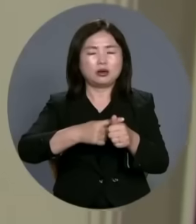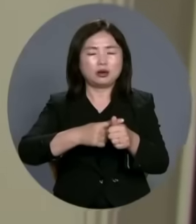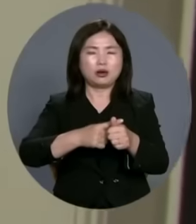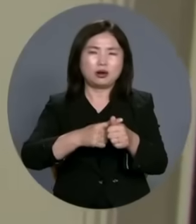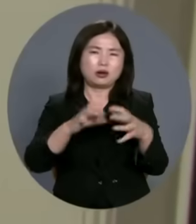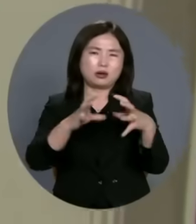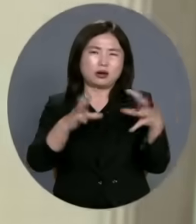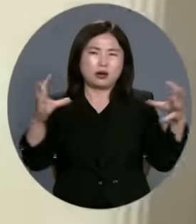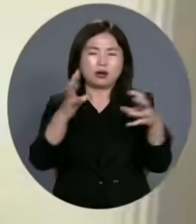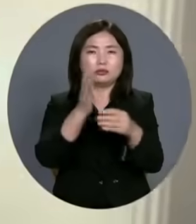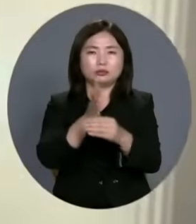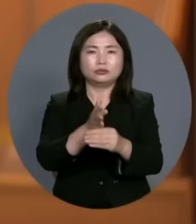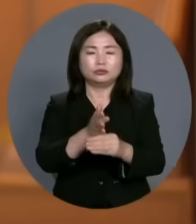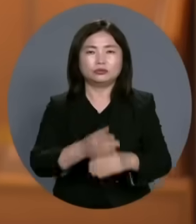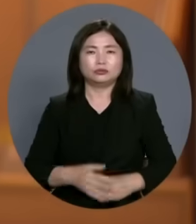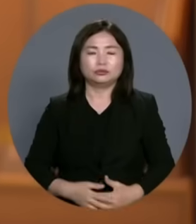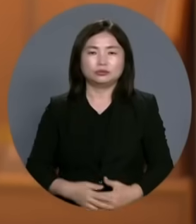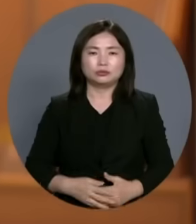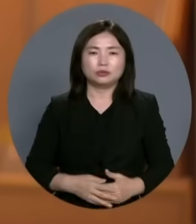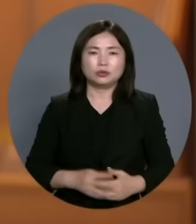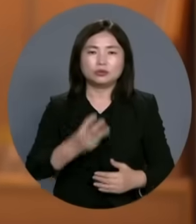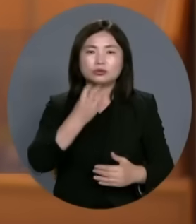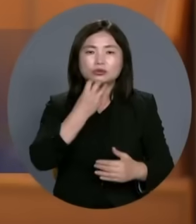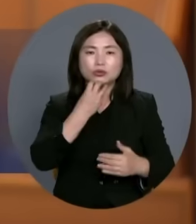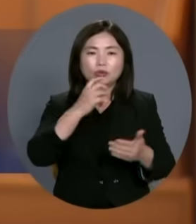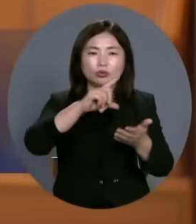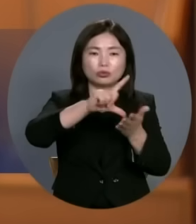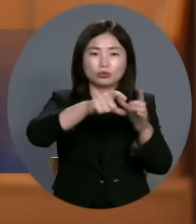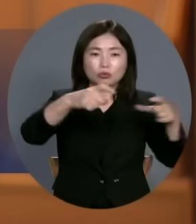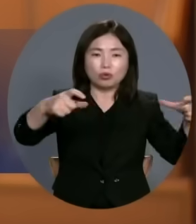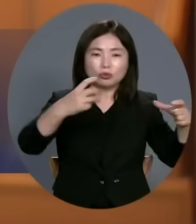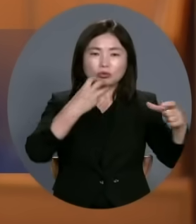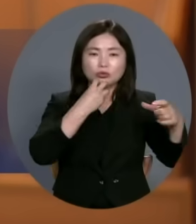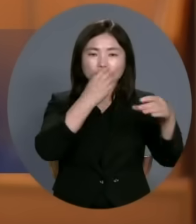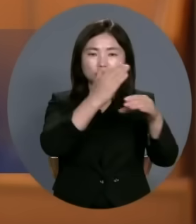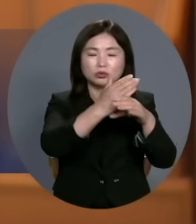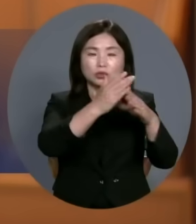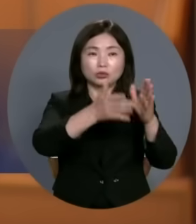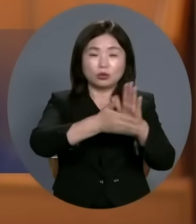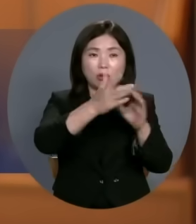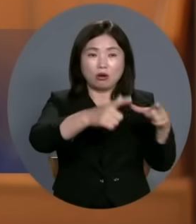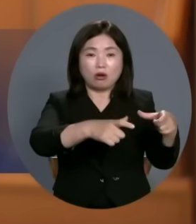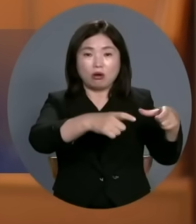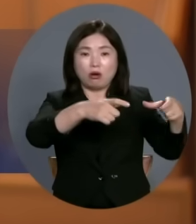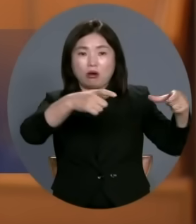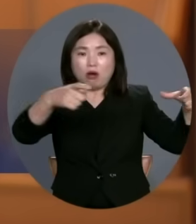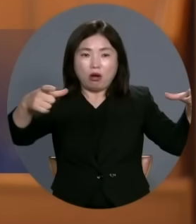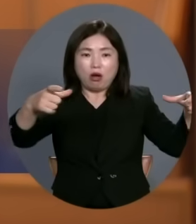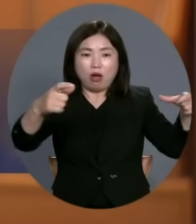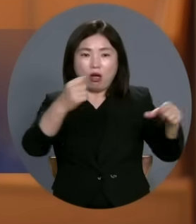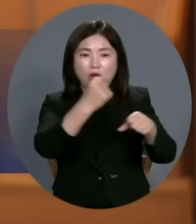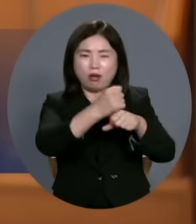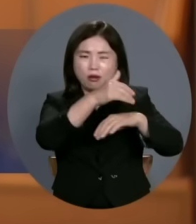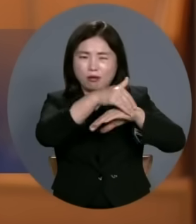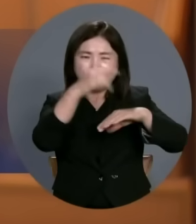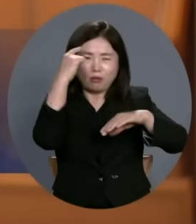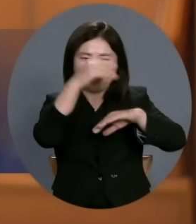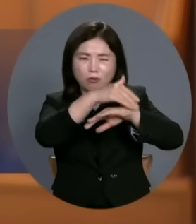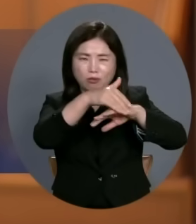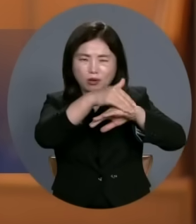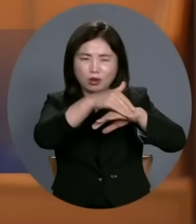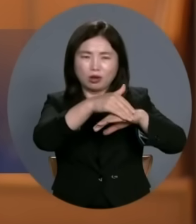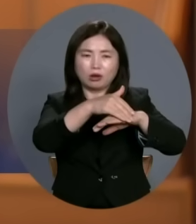안팎에서 터져나오고 있습니다. 서울 수도권, 특히 서울을 중심으로 거대 도시를 만들겠다 하는 이 구상은